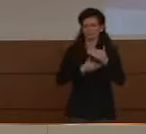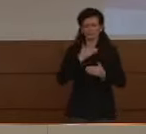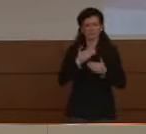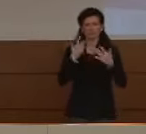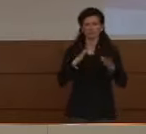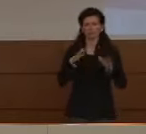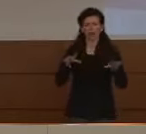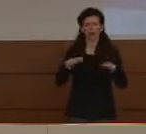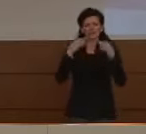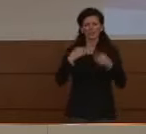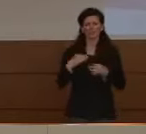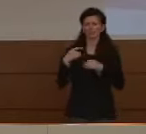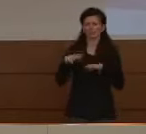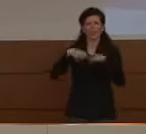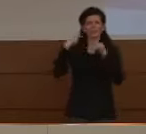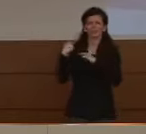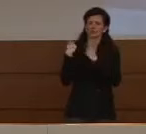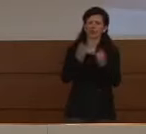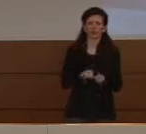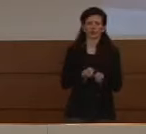non ci sono novità particolari